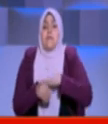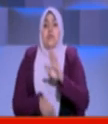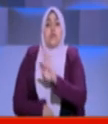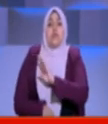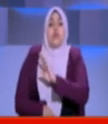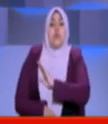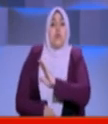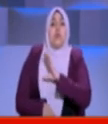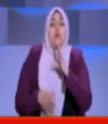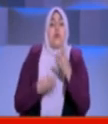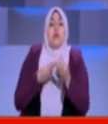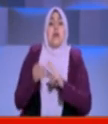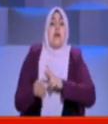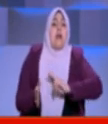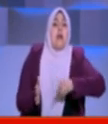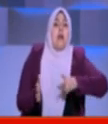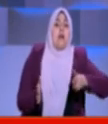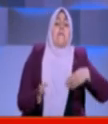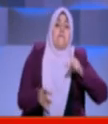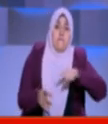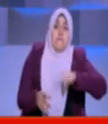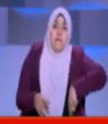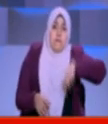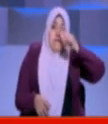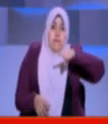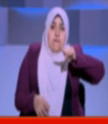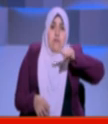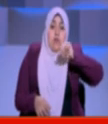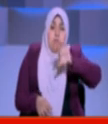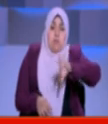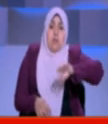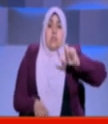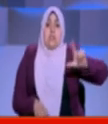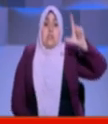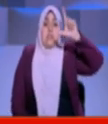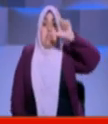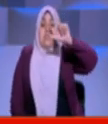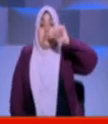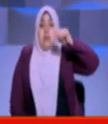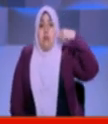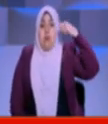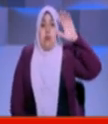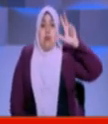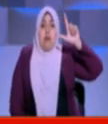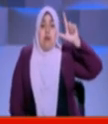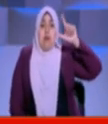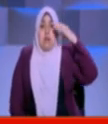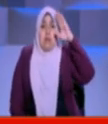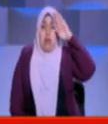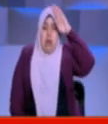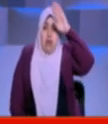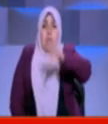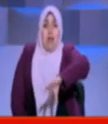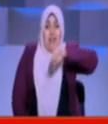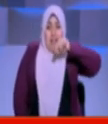وتمتلك ولاءات خارجية. فاليوم تكليف السيد الكاظمي هذا ليس بمعناه انتهت المسألة،